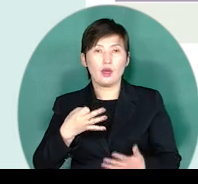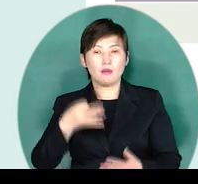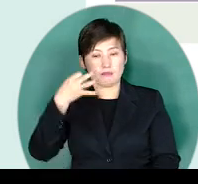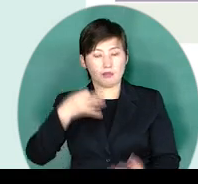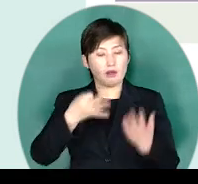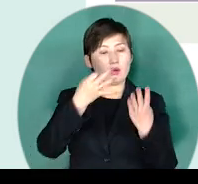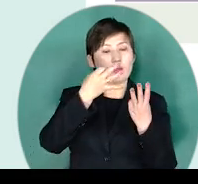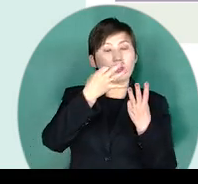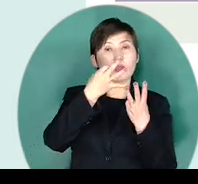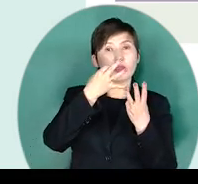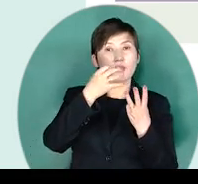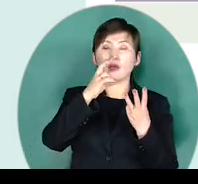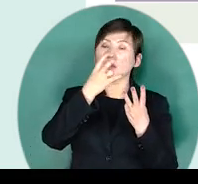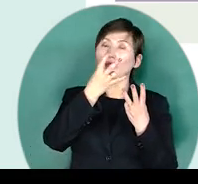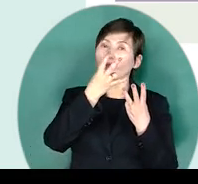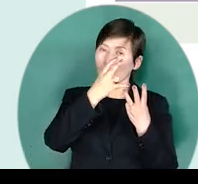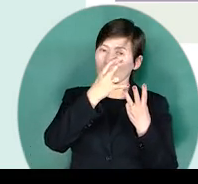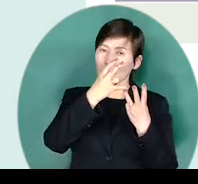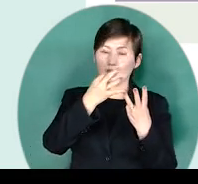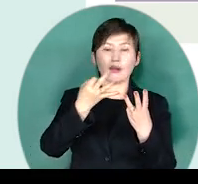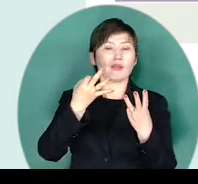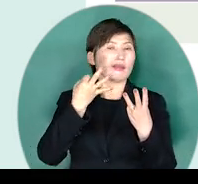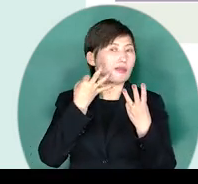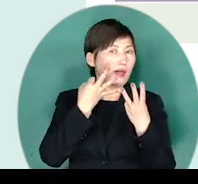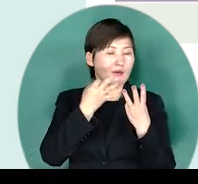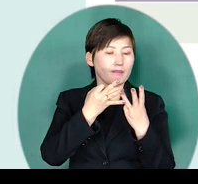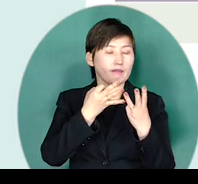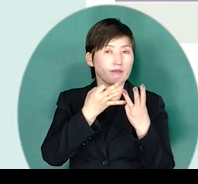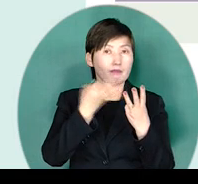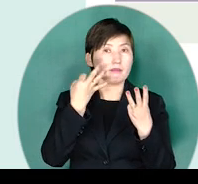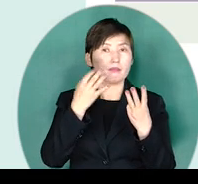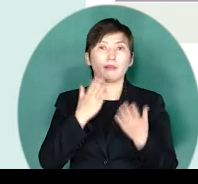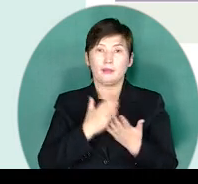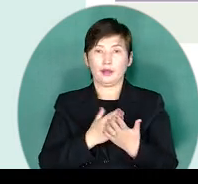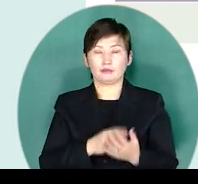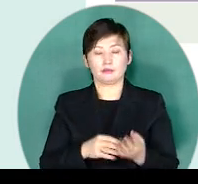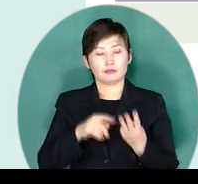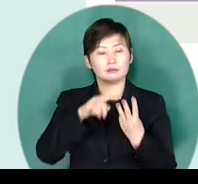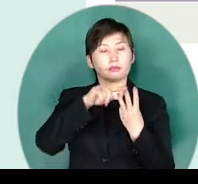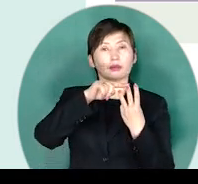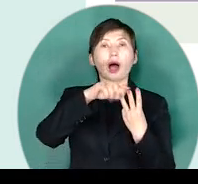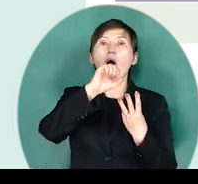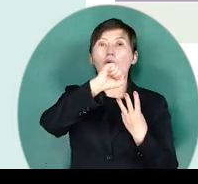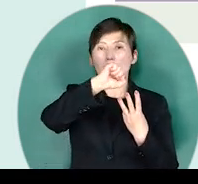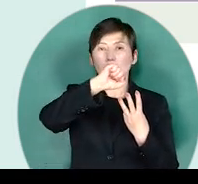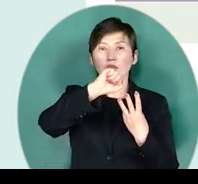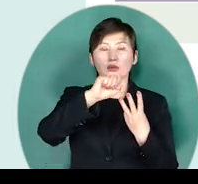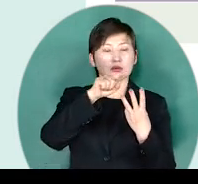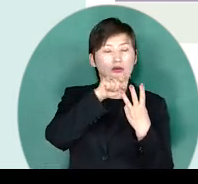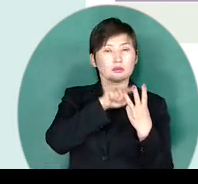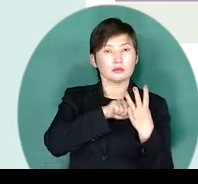ширхгээс бүрдсэн 8 гэсэн 1-жийн орон усж байна. Тэгвэл 10-тийн орон хэрхэн яаж битдэг